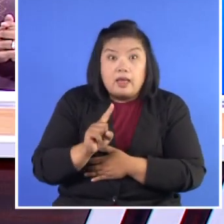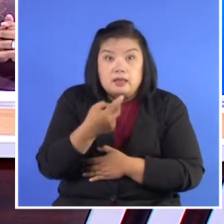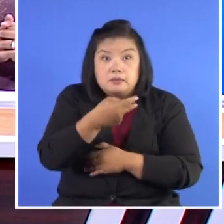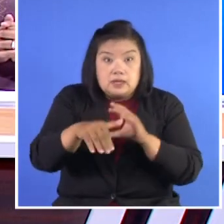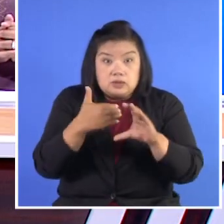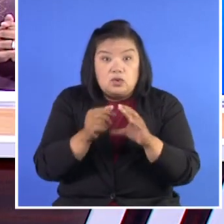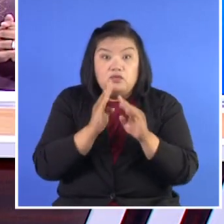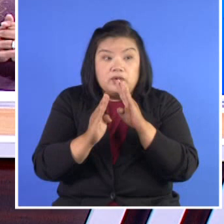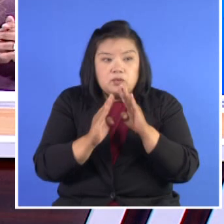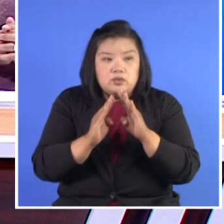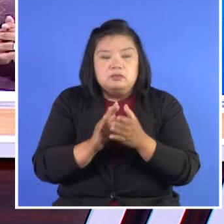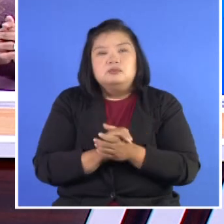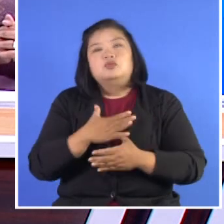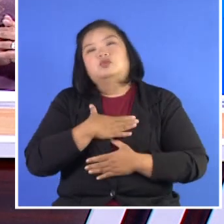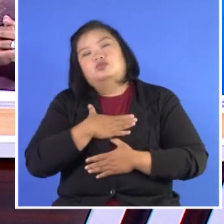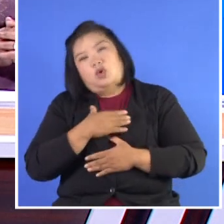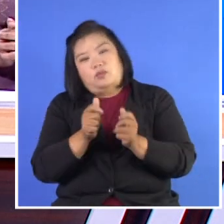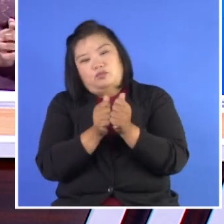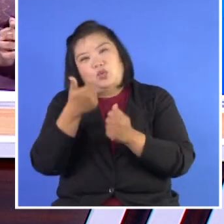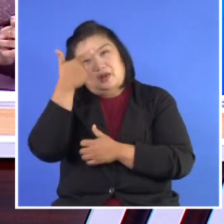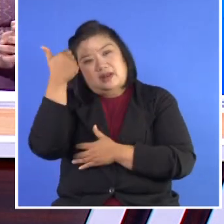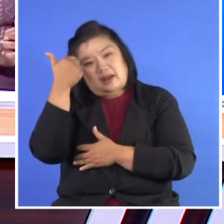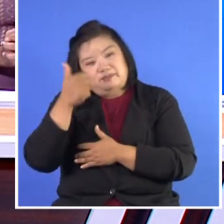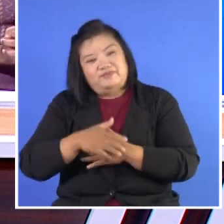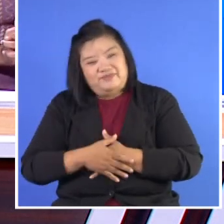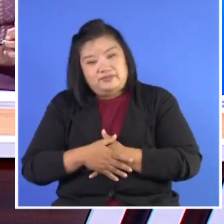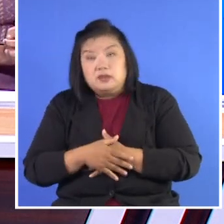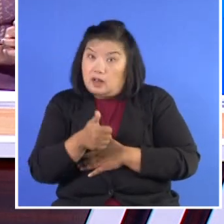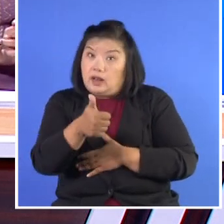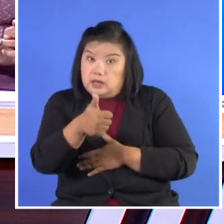ว่าผมชอบรสถั่วดำครับ อร่อยดีเมื่อก ี้ก็อร่อยนะ